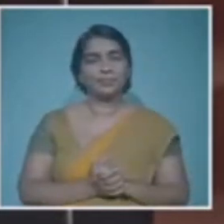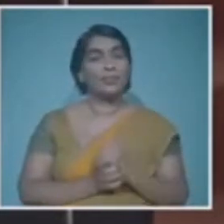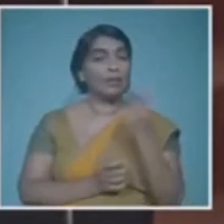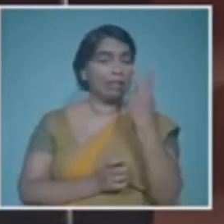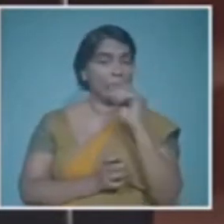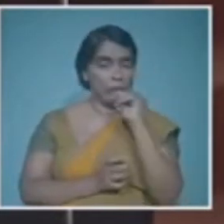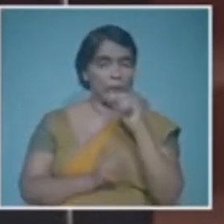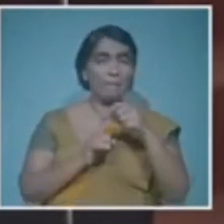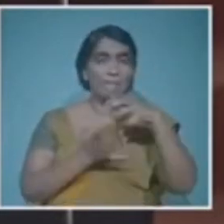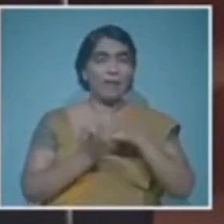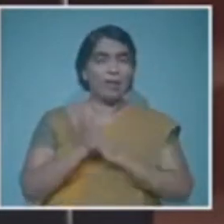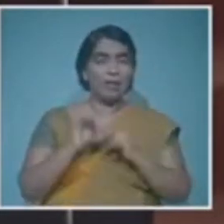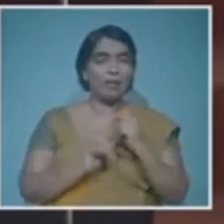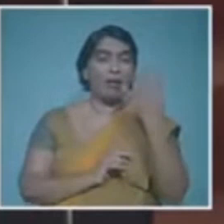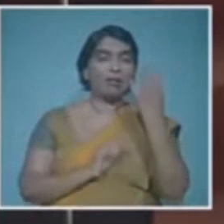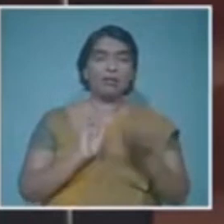4000 ගිරුවා. එතකොට